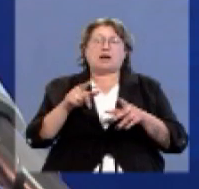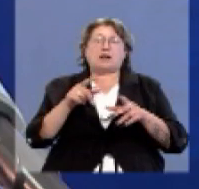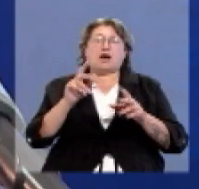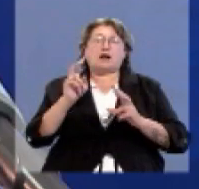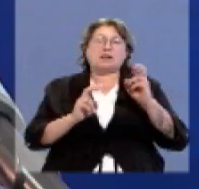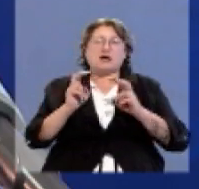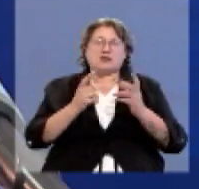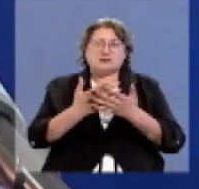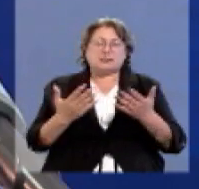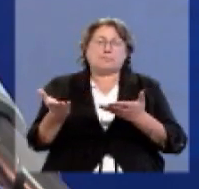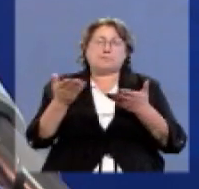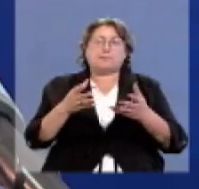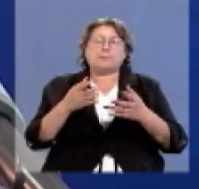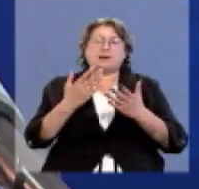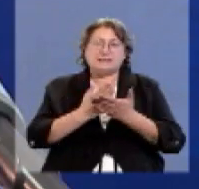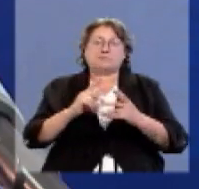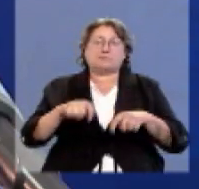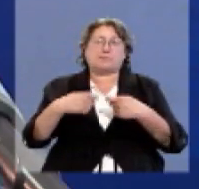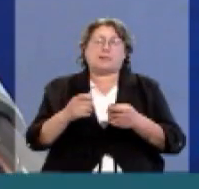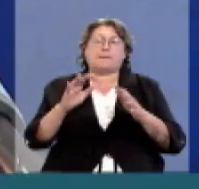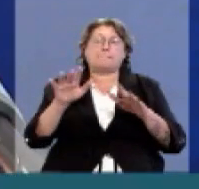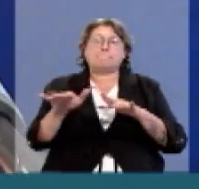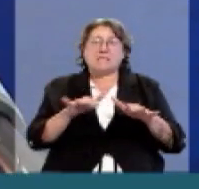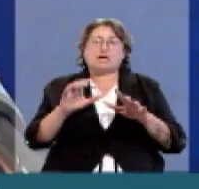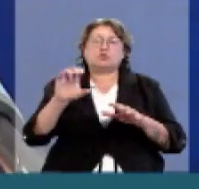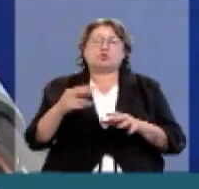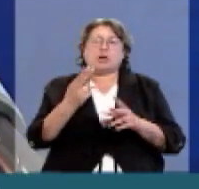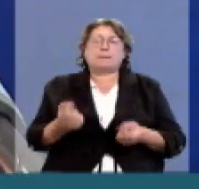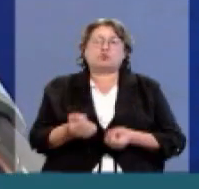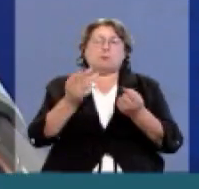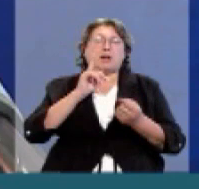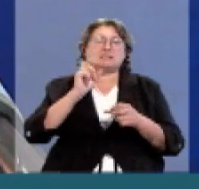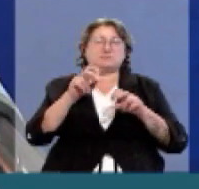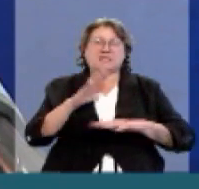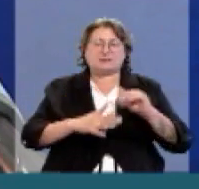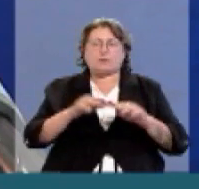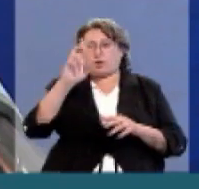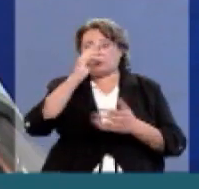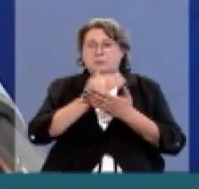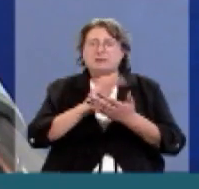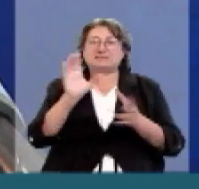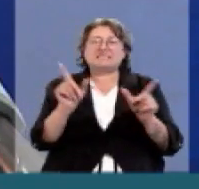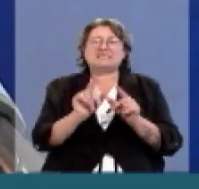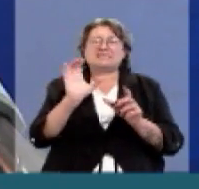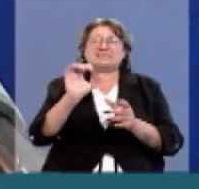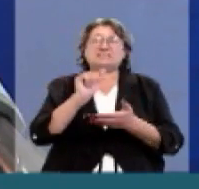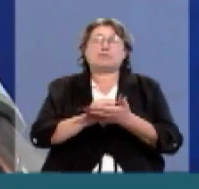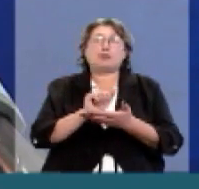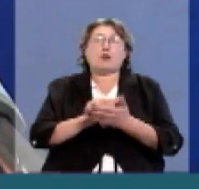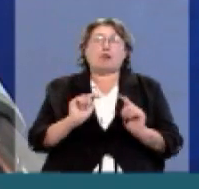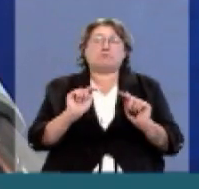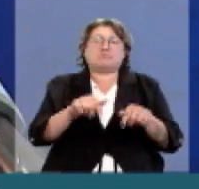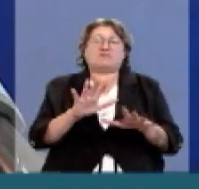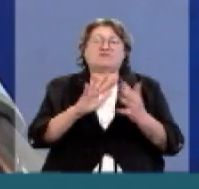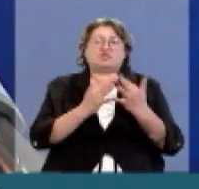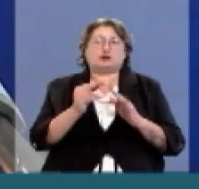тарату мәселесі бойынша жас мамандарға әлеуметтік қолдау шараларын ұсыну көзделіп отыр. Дипломмен ауылға мемлекеттік бағдарламасы бойынша бүгінгі таңда